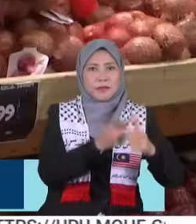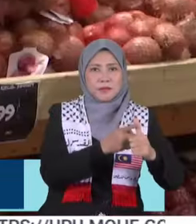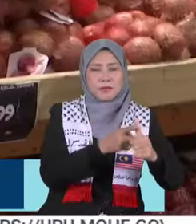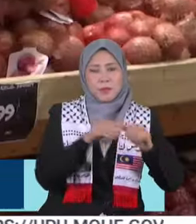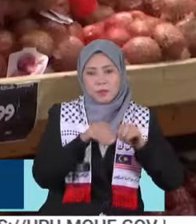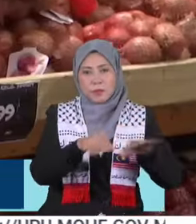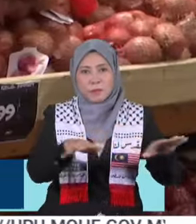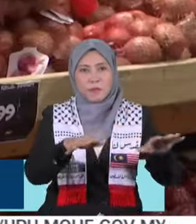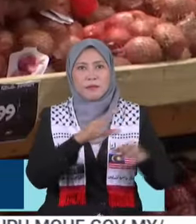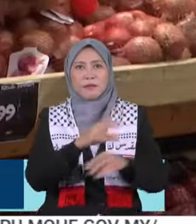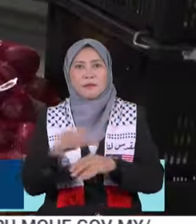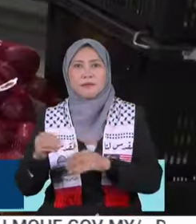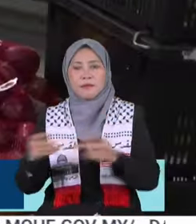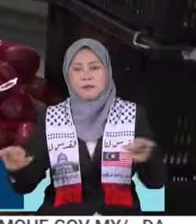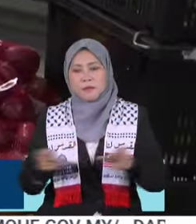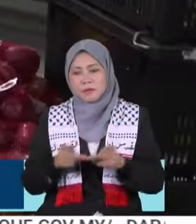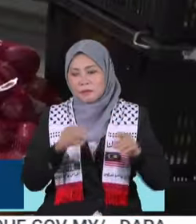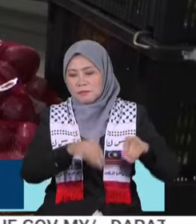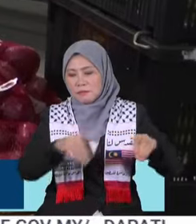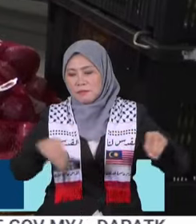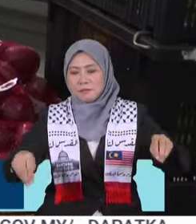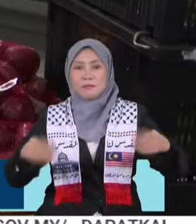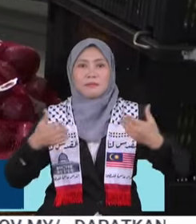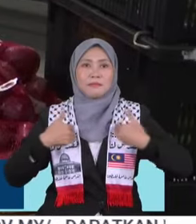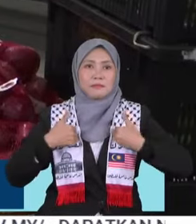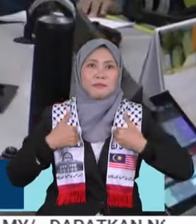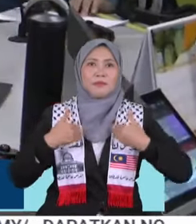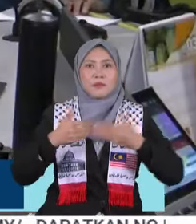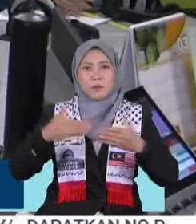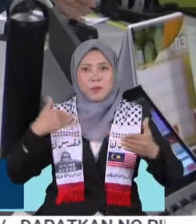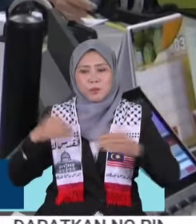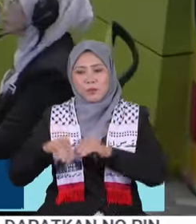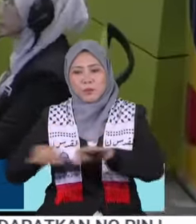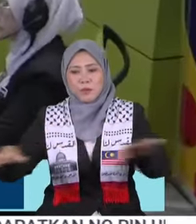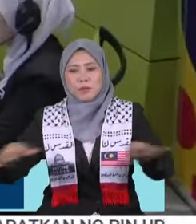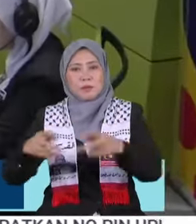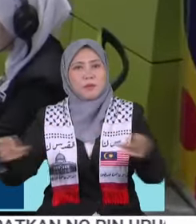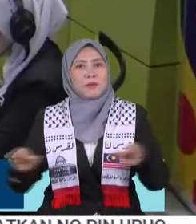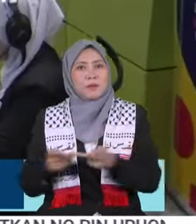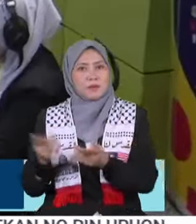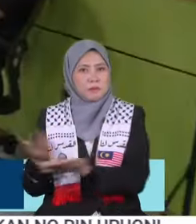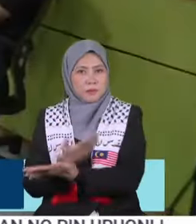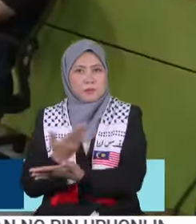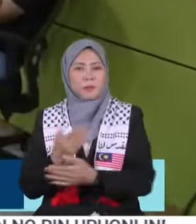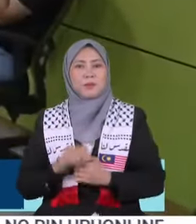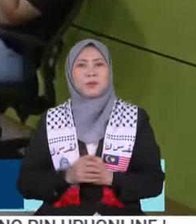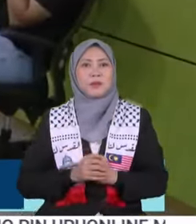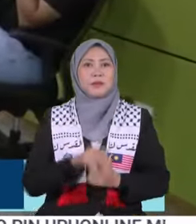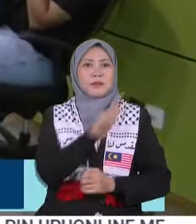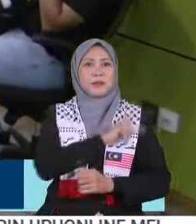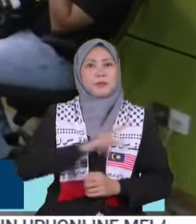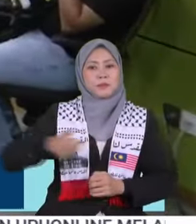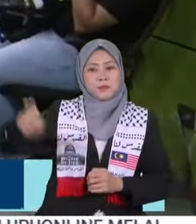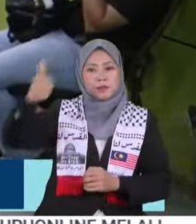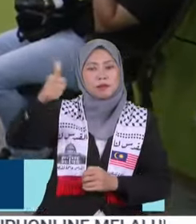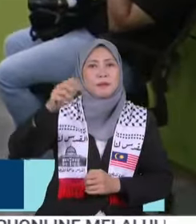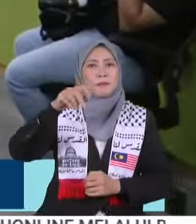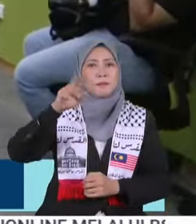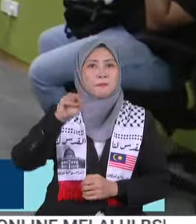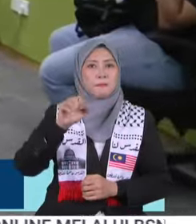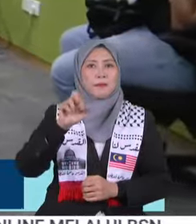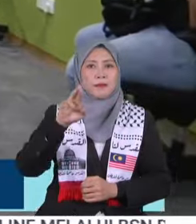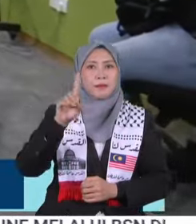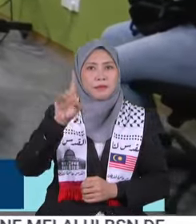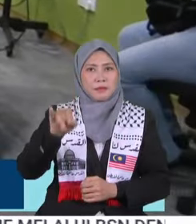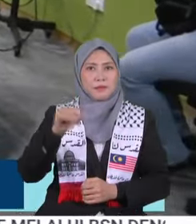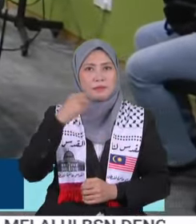fasa pengembangan bagi kawasan penanaman sedia ada sebelum diperluas ke kawasan baru. Ketua Pengarah Mardi berkata,